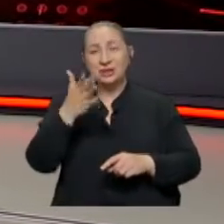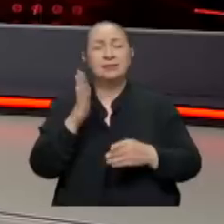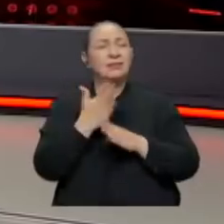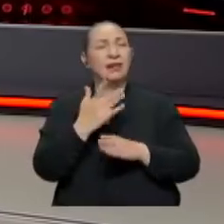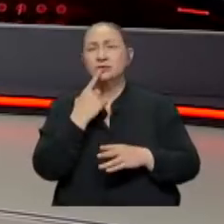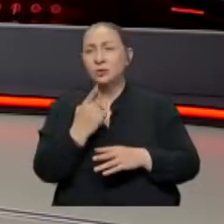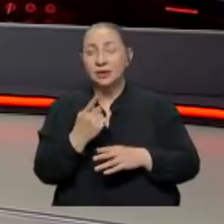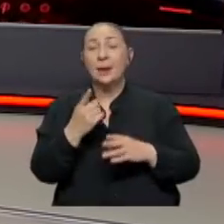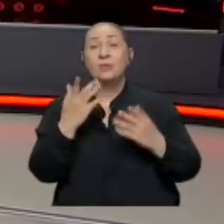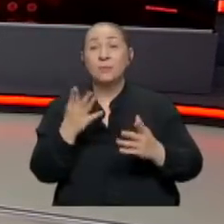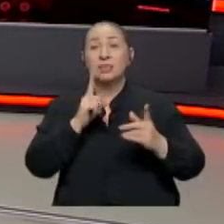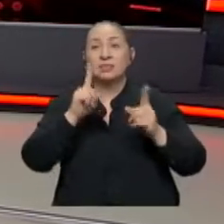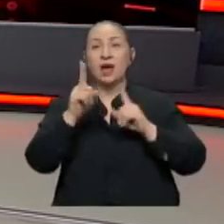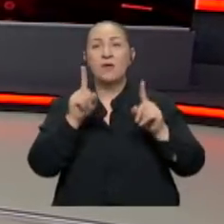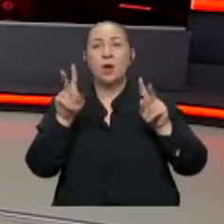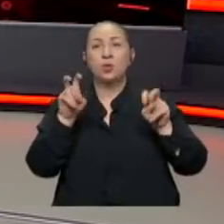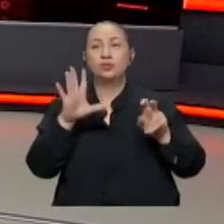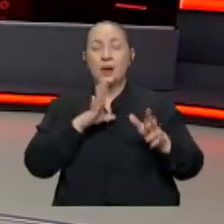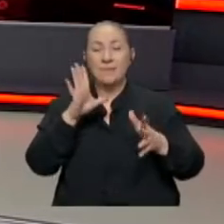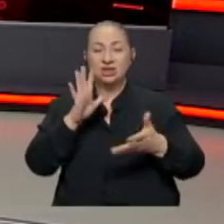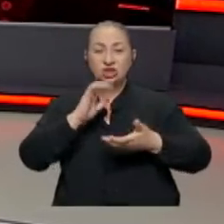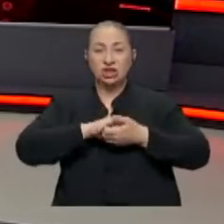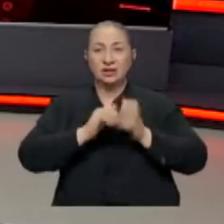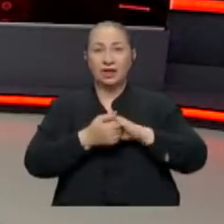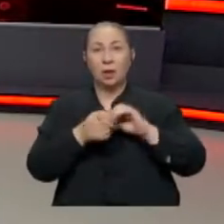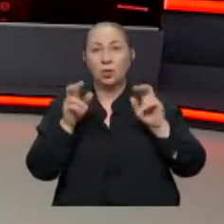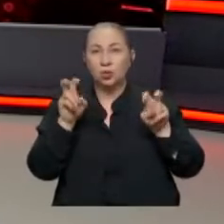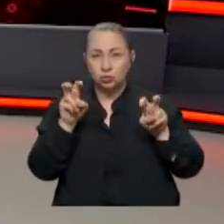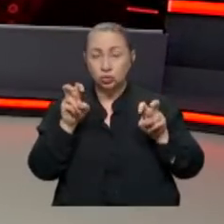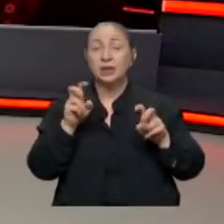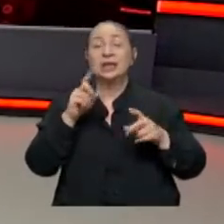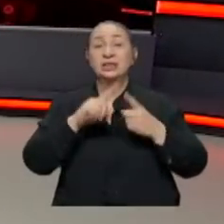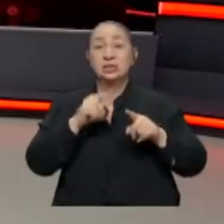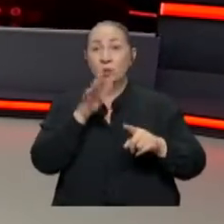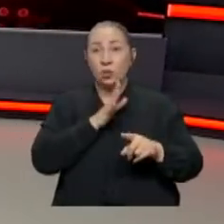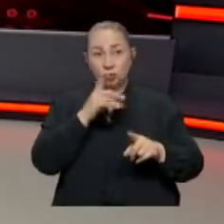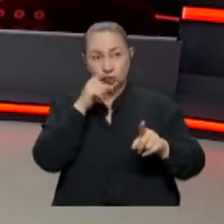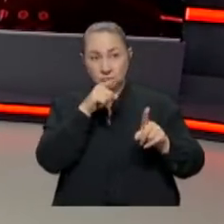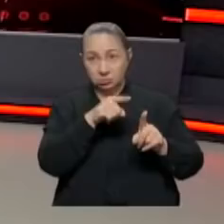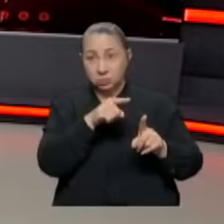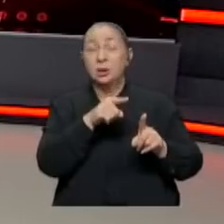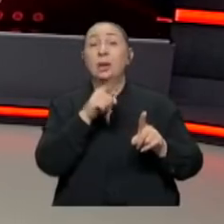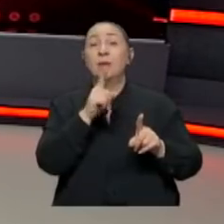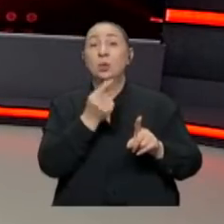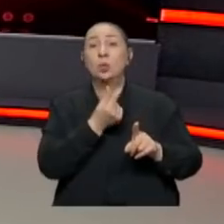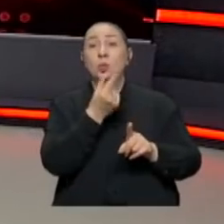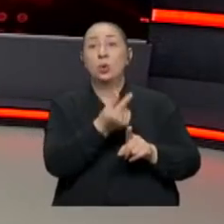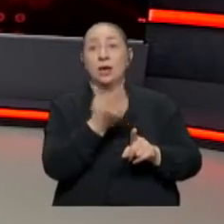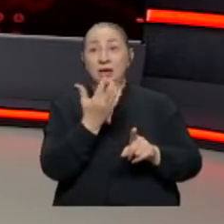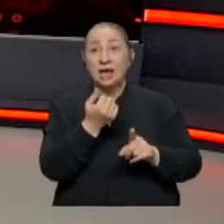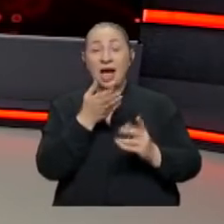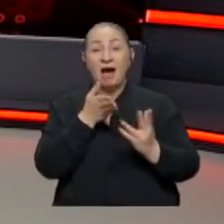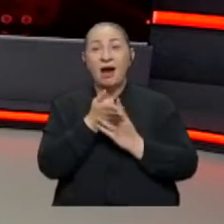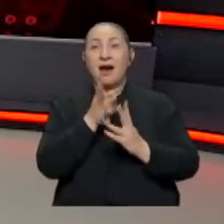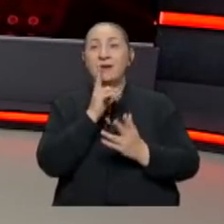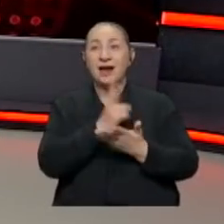niye söyledi Çünkü bir dava konusu oldu bu beşli çete meselesi Kemal Kılıçdaroğlu üzerinden bir uyarı aldı